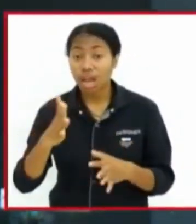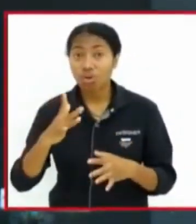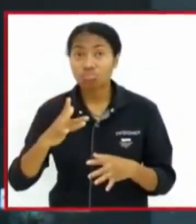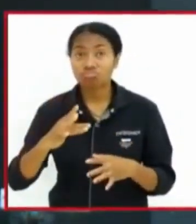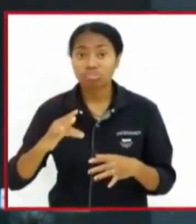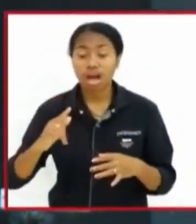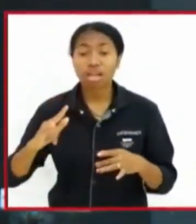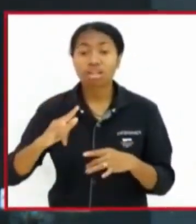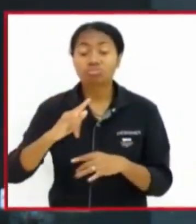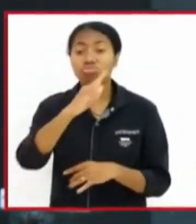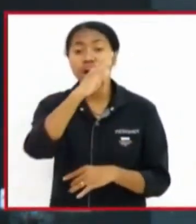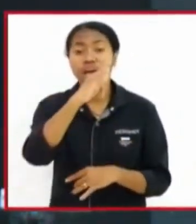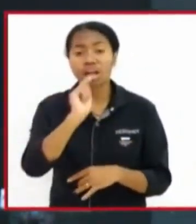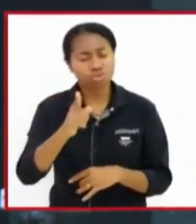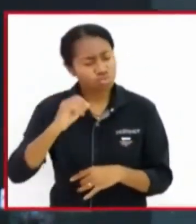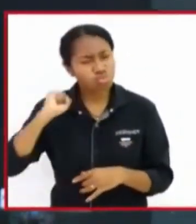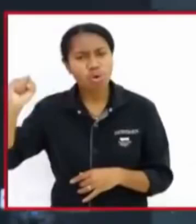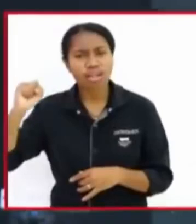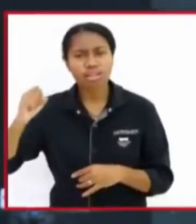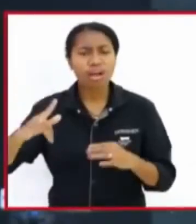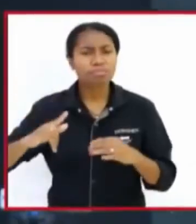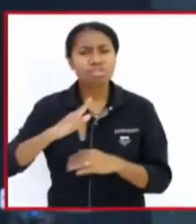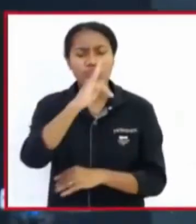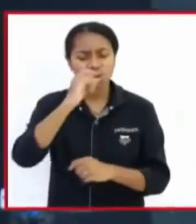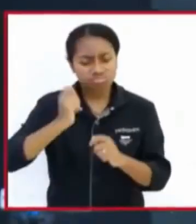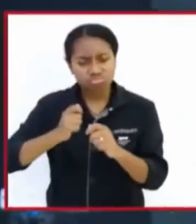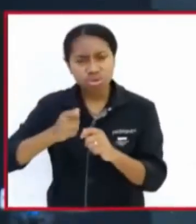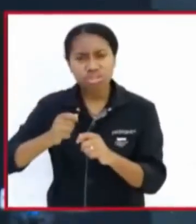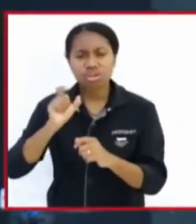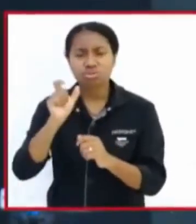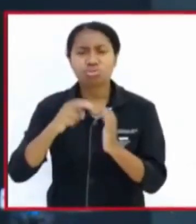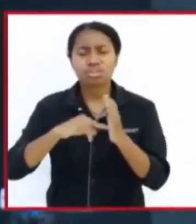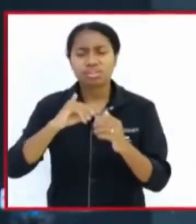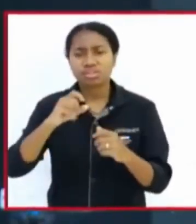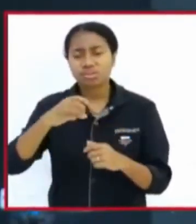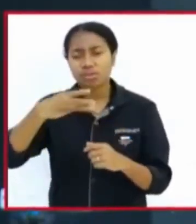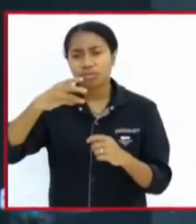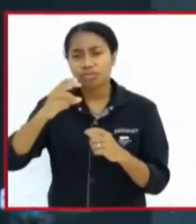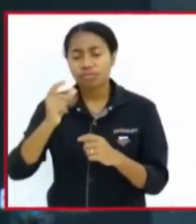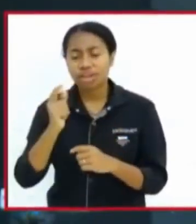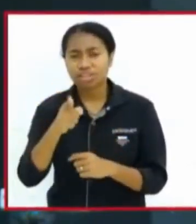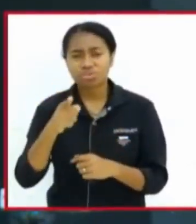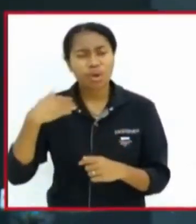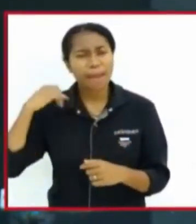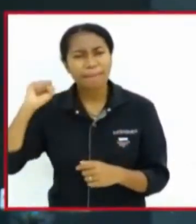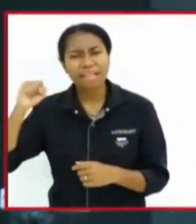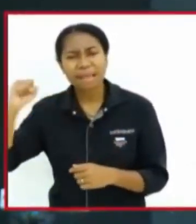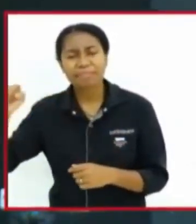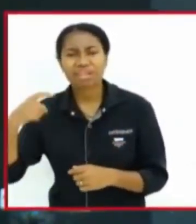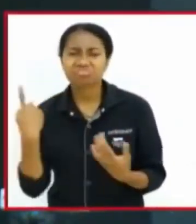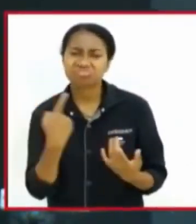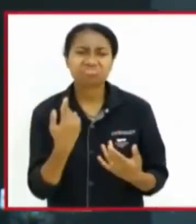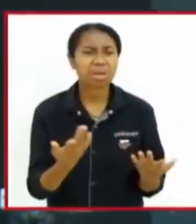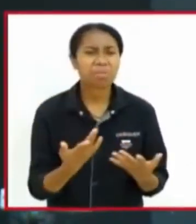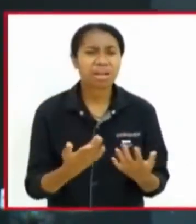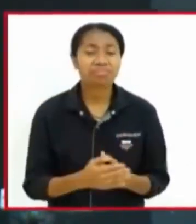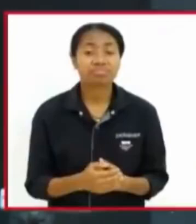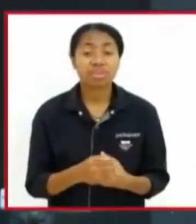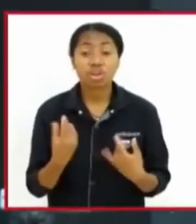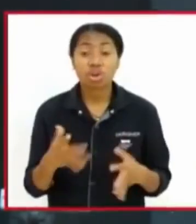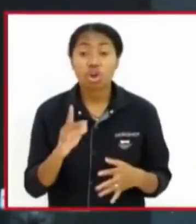udara pesawat mereka buatan Uni Soviet hebat-hebat dan banyak sekali kalau begitu